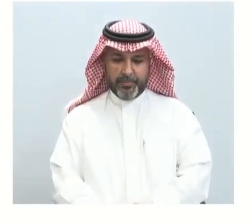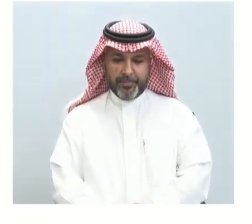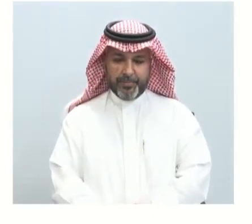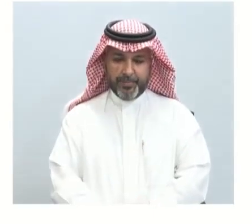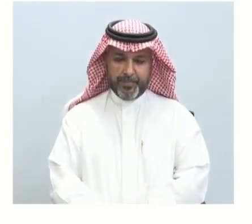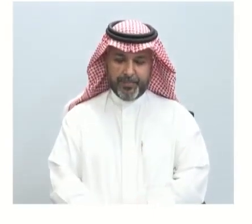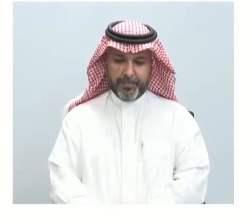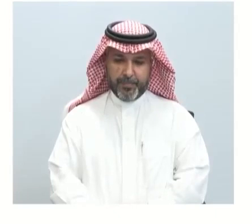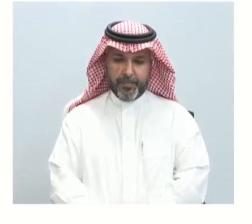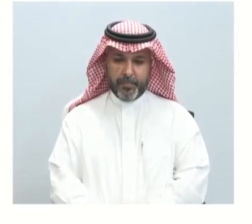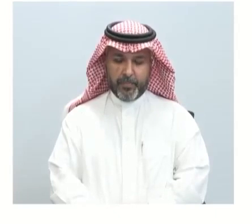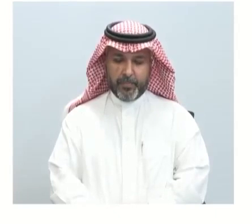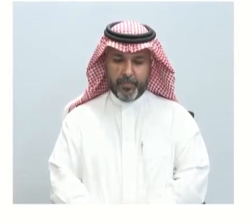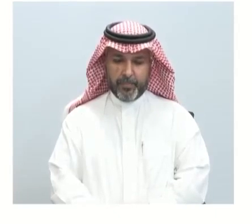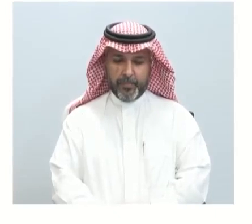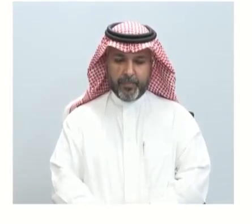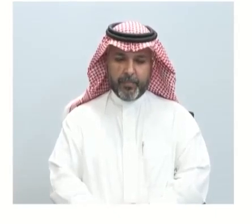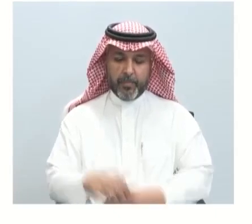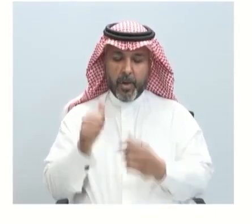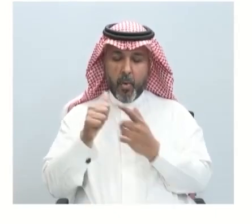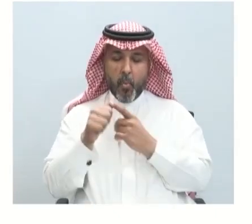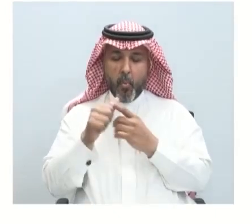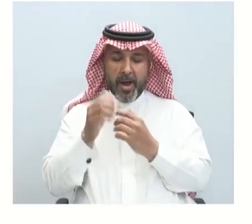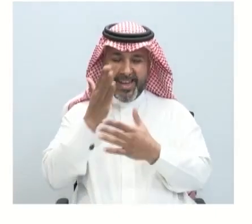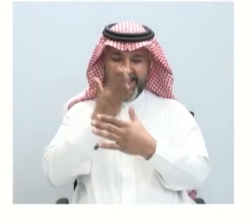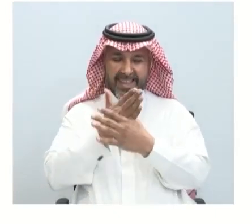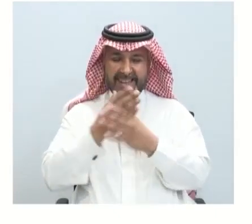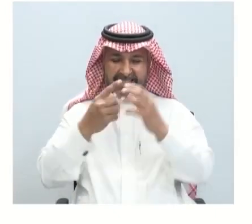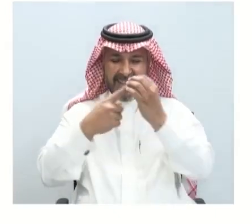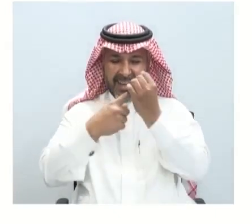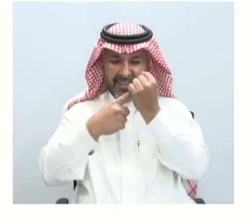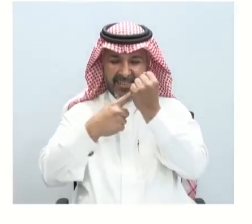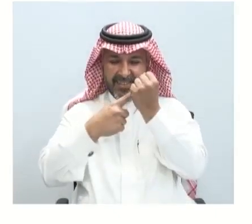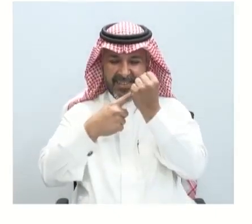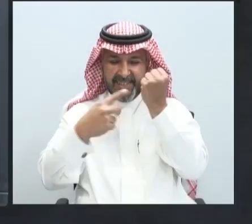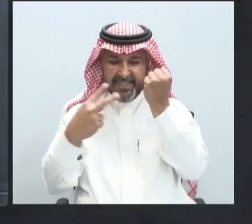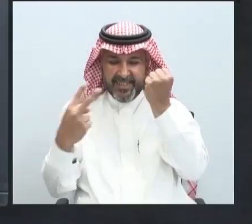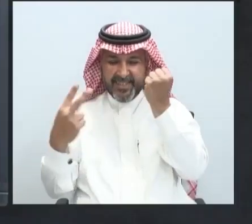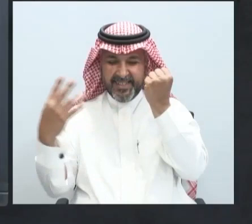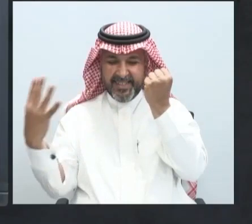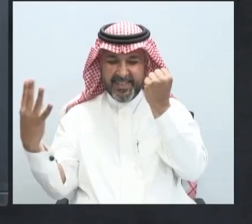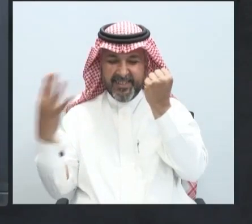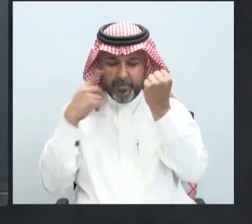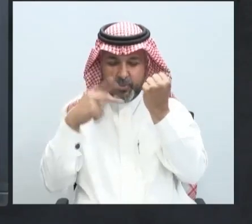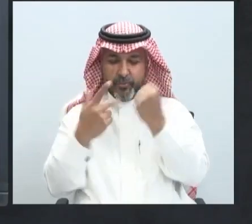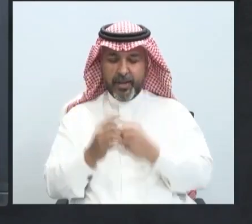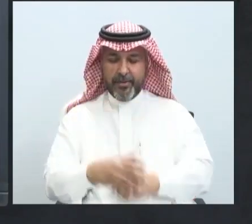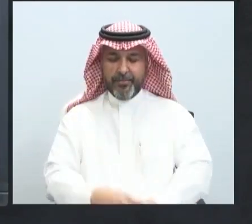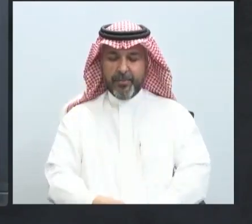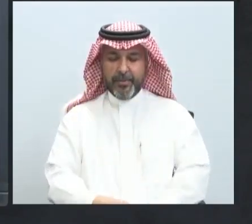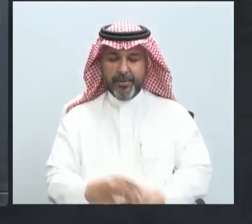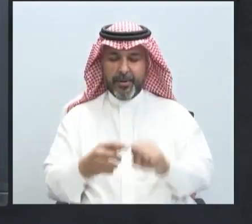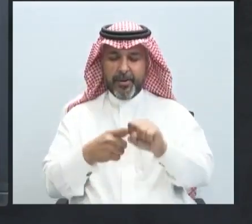الوراثي المرحله الاولى من الانقسام المنصف اذا قبل ان ابدا في الانقسام المنصف دعونا نتذكر الانقسام المتساوي في